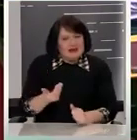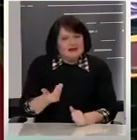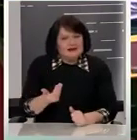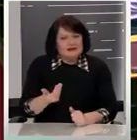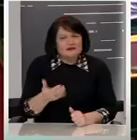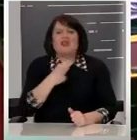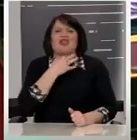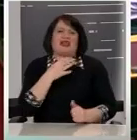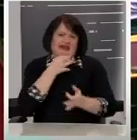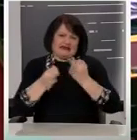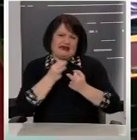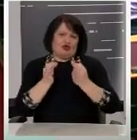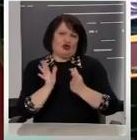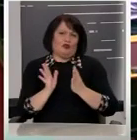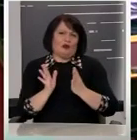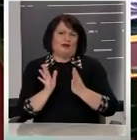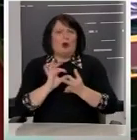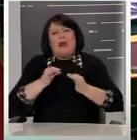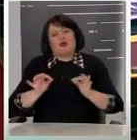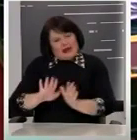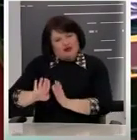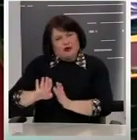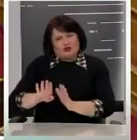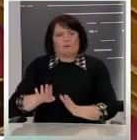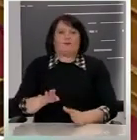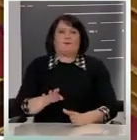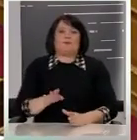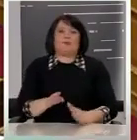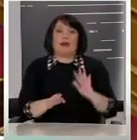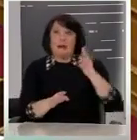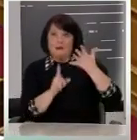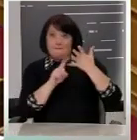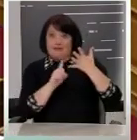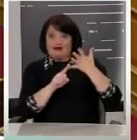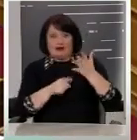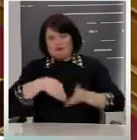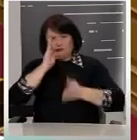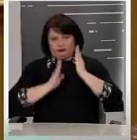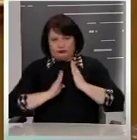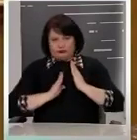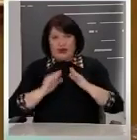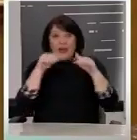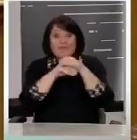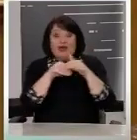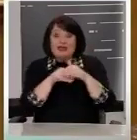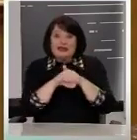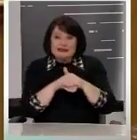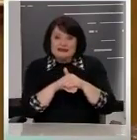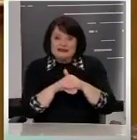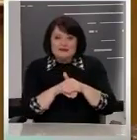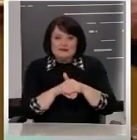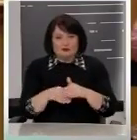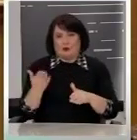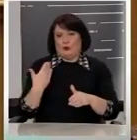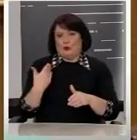αυτό δεν χρειάζεται. Είναι πολύ μεγάλη λεπτομέρεια. Πηγή 5. Οι επενδύσεις. Έχουμε επενδύσεις όλο αυτό